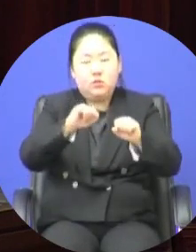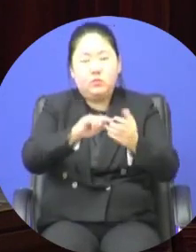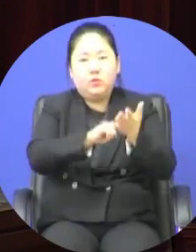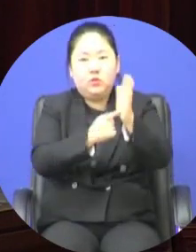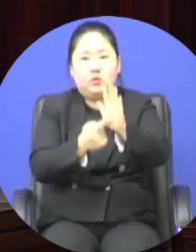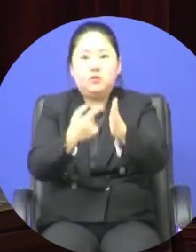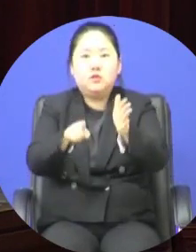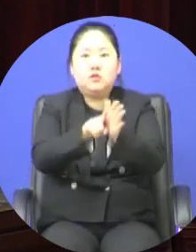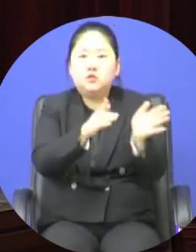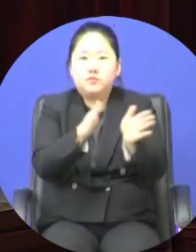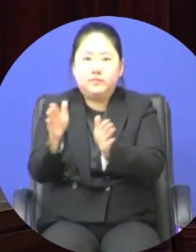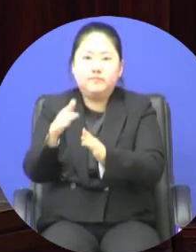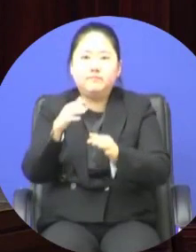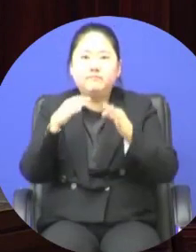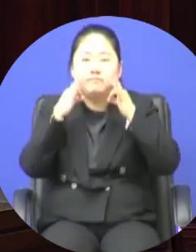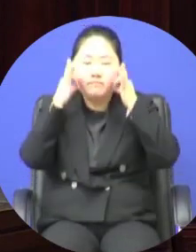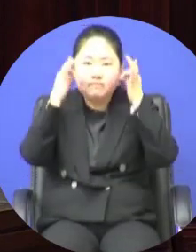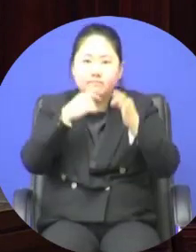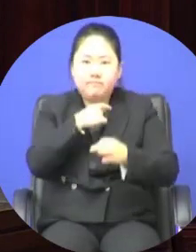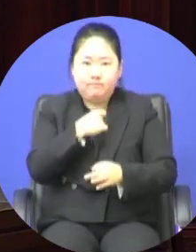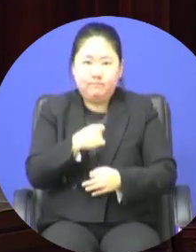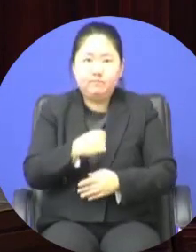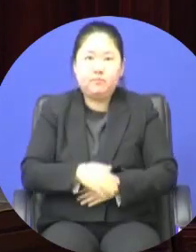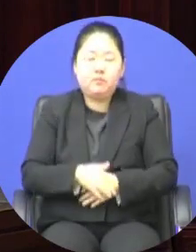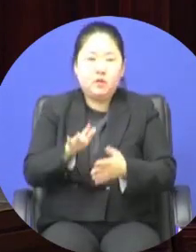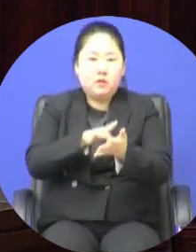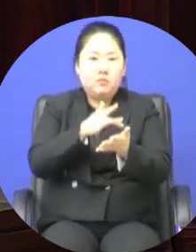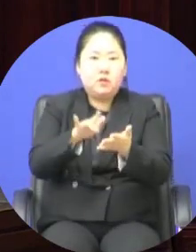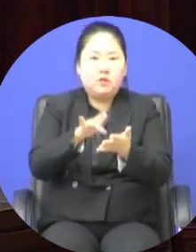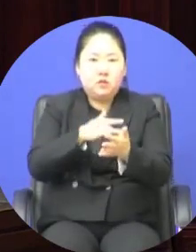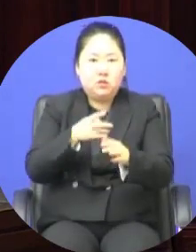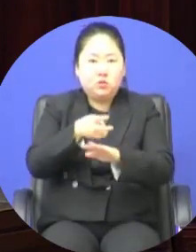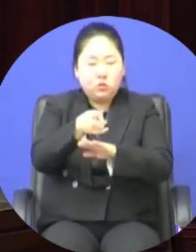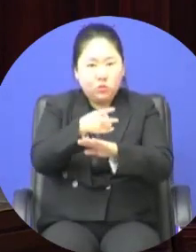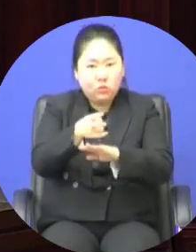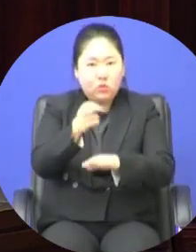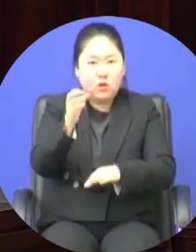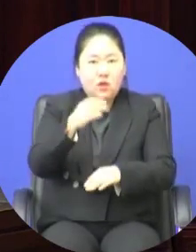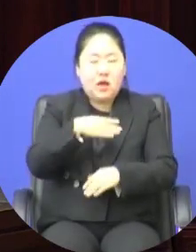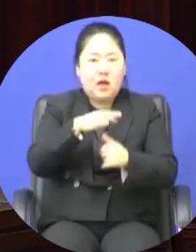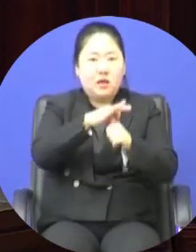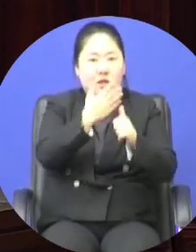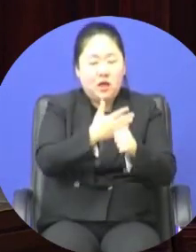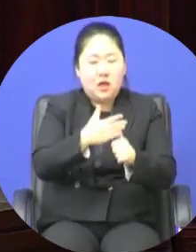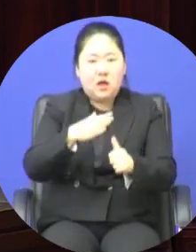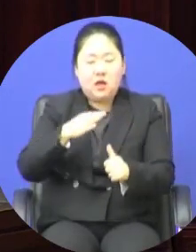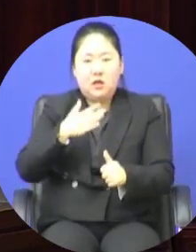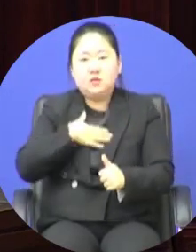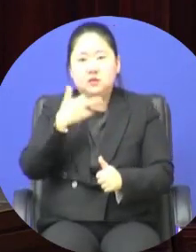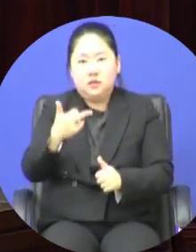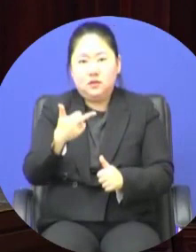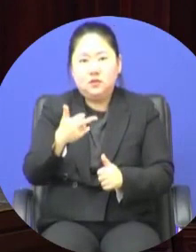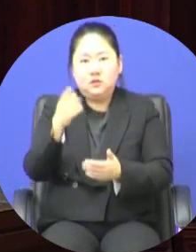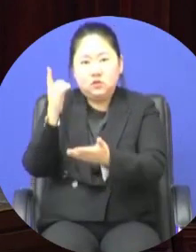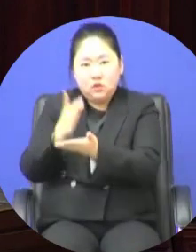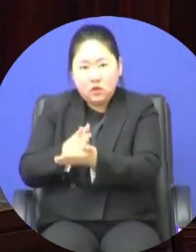준비하겠습니다. 스마트 기술을 활용한 교통체계 개선과 안양, 안산, 천안으로의 교통망을